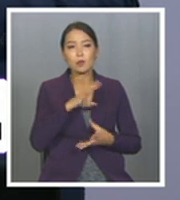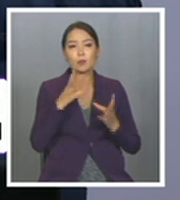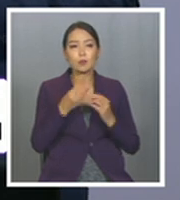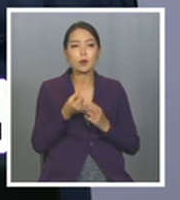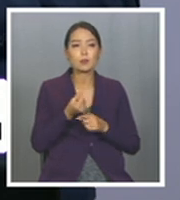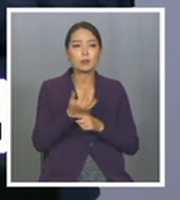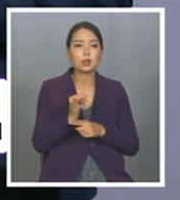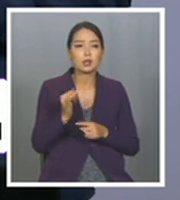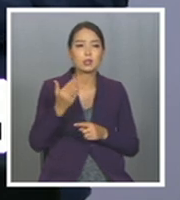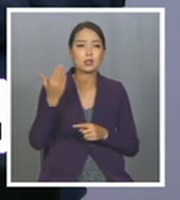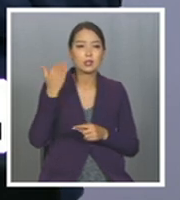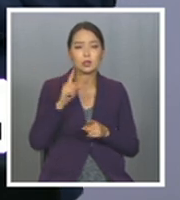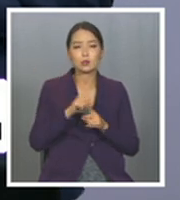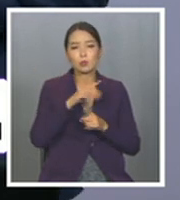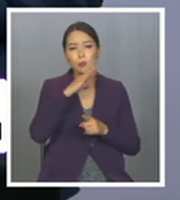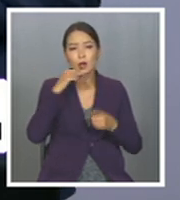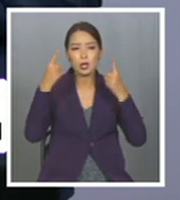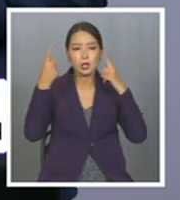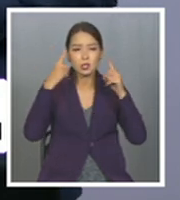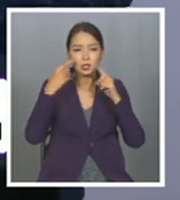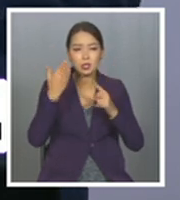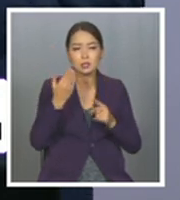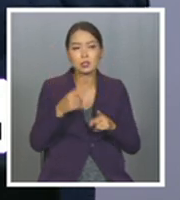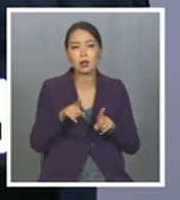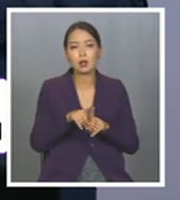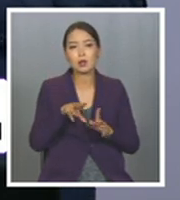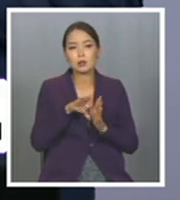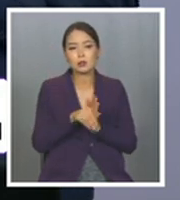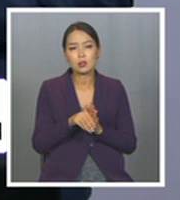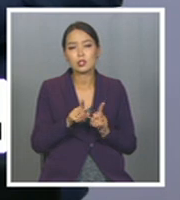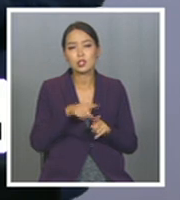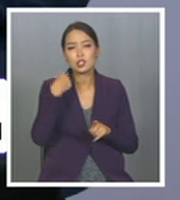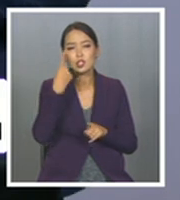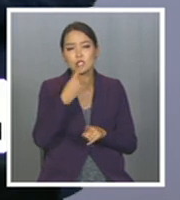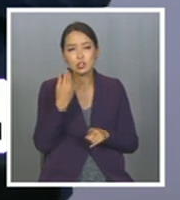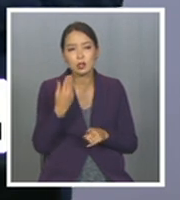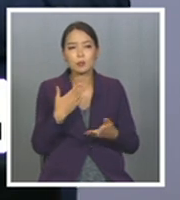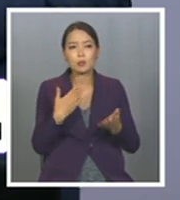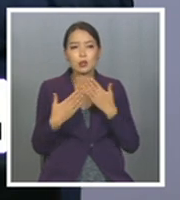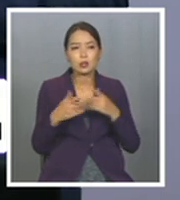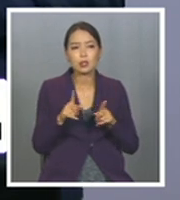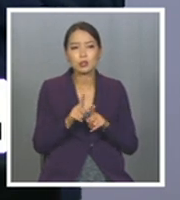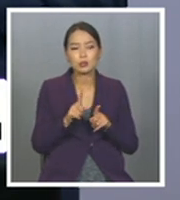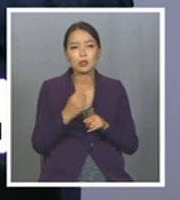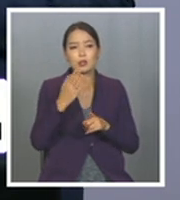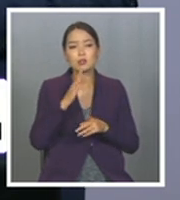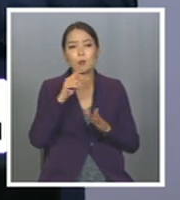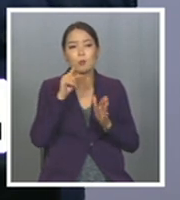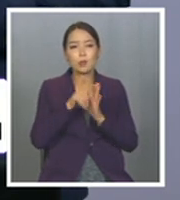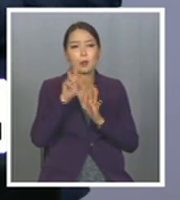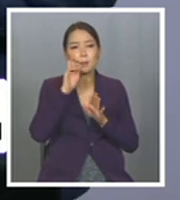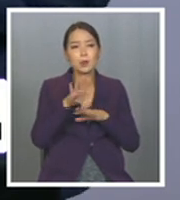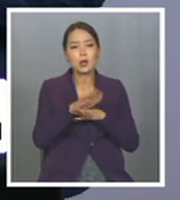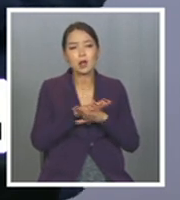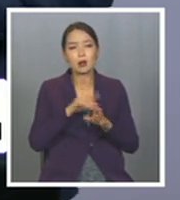ғасыр бұрын бірқатар идеяларды айтты. Оның ішінде әсіресе жекеменшік қатынастарға үкметтин араласпау, мемлекеттин араласпау